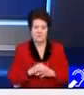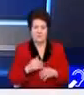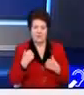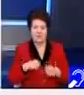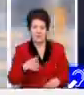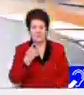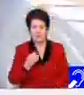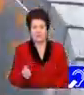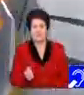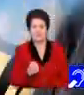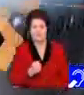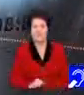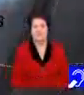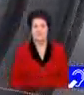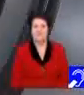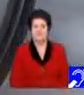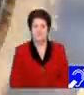frumoasă!